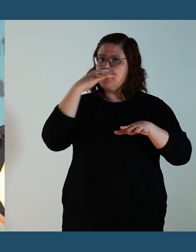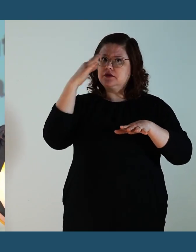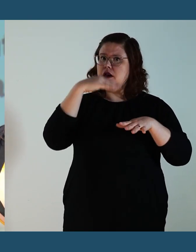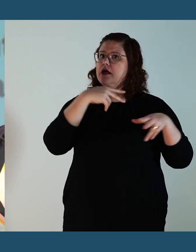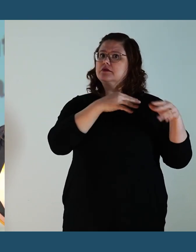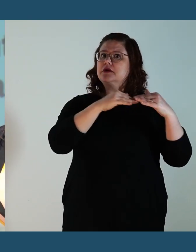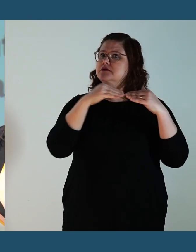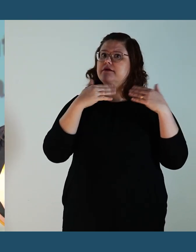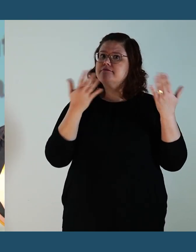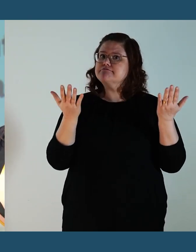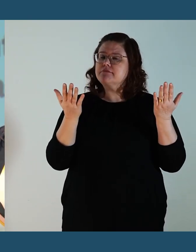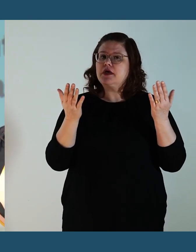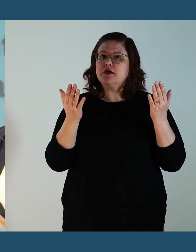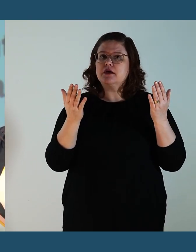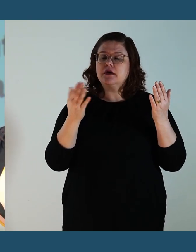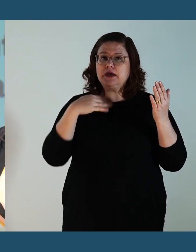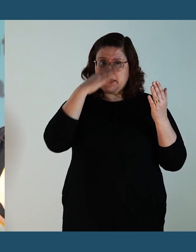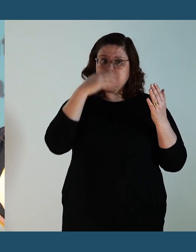jotka ihan avoimesti